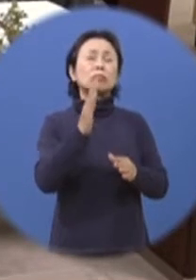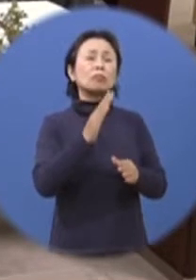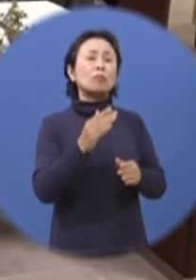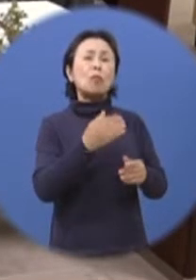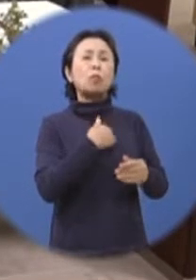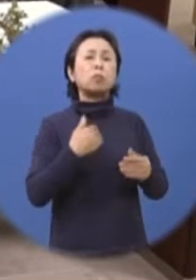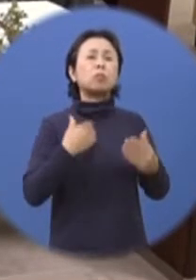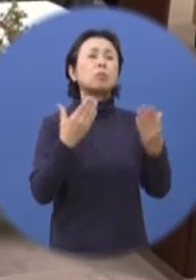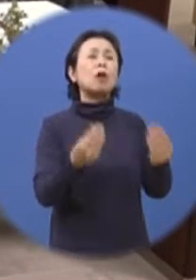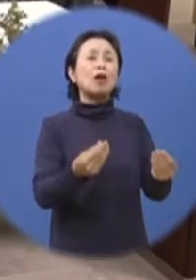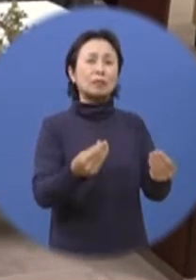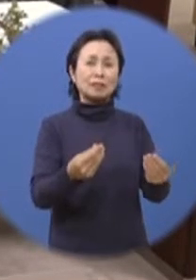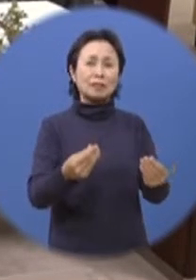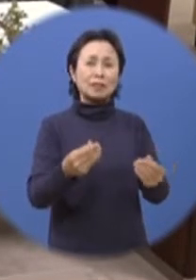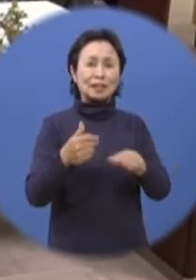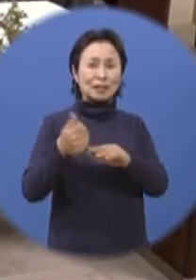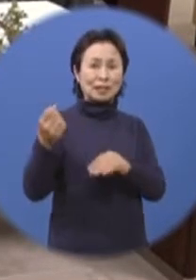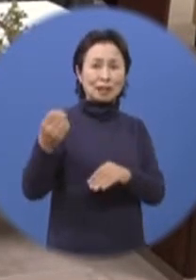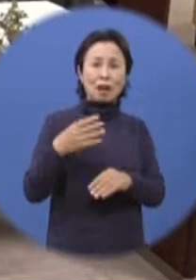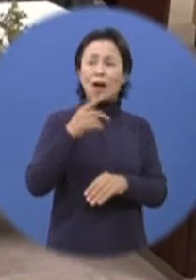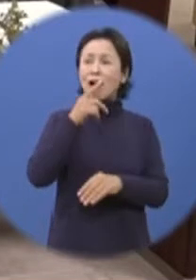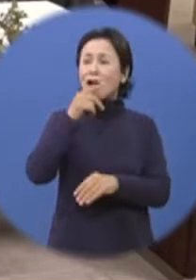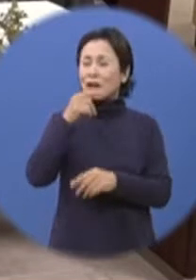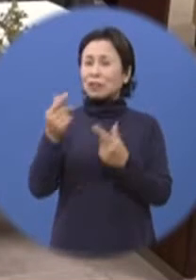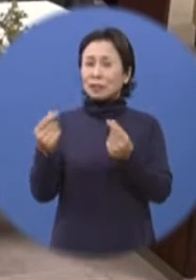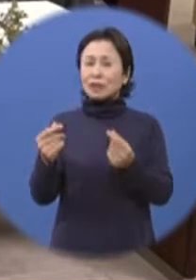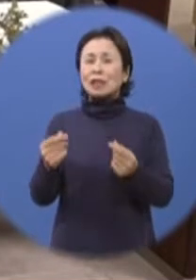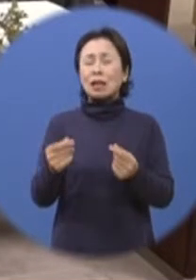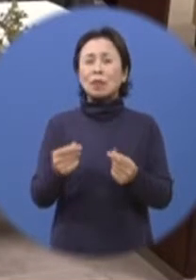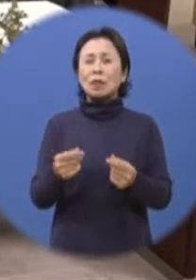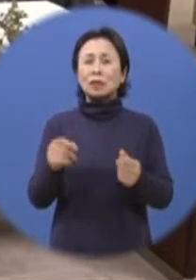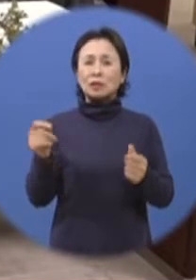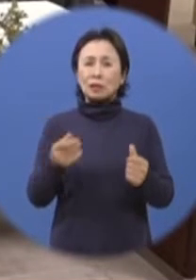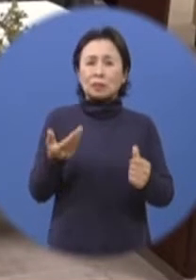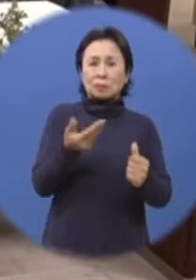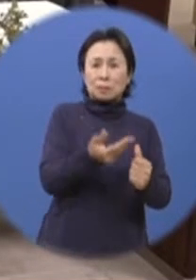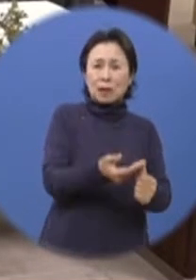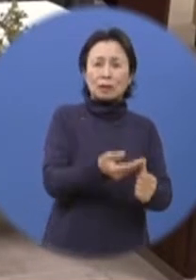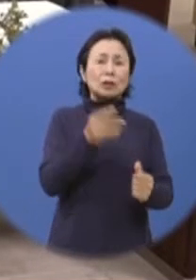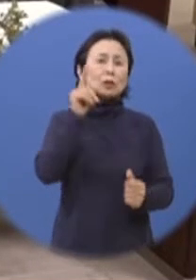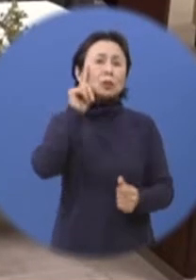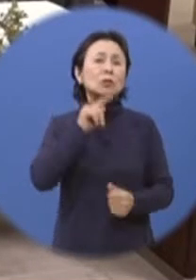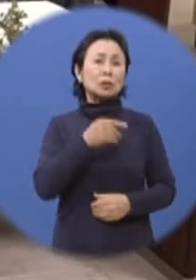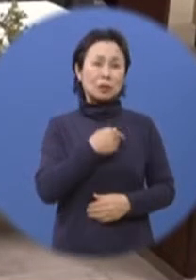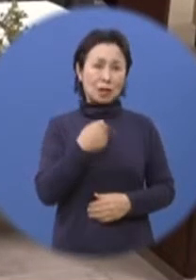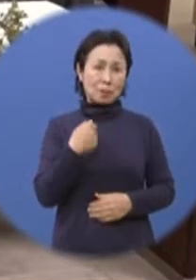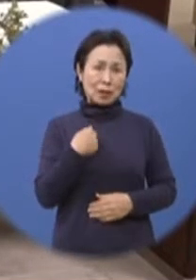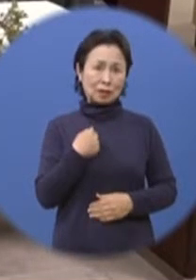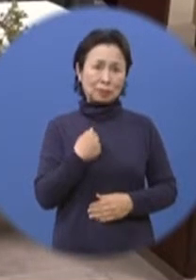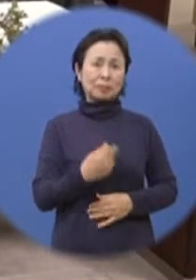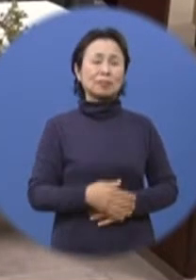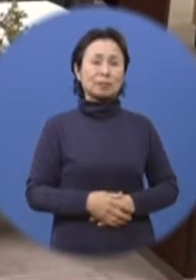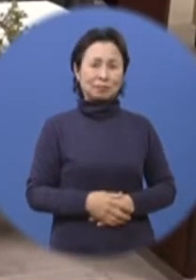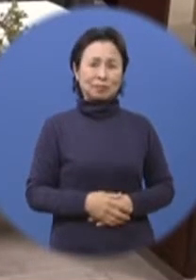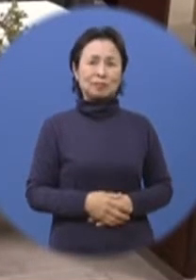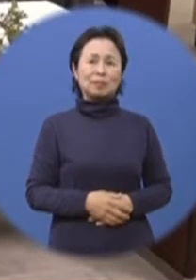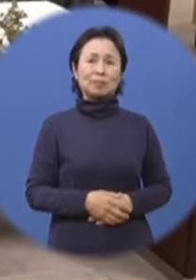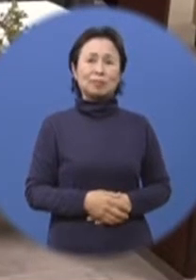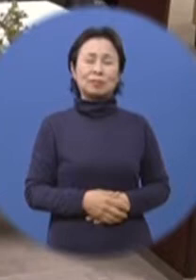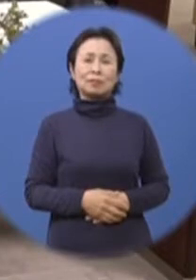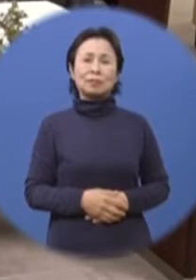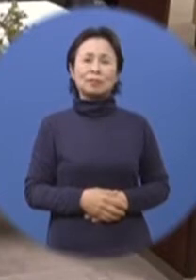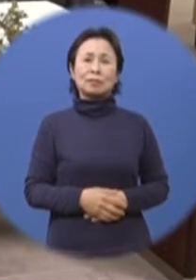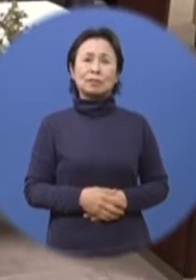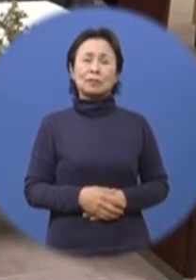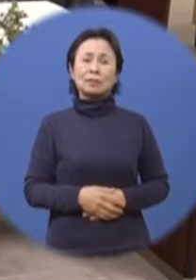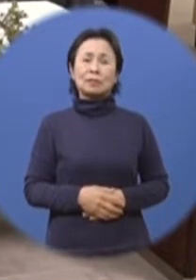たできましたが願いくださいそれからぜもうね行っ検証下進んでいくと思えん吉田